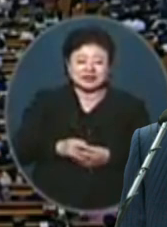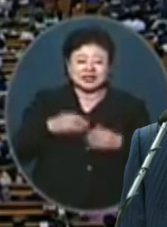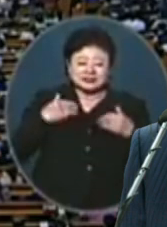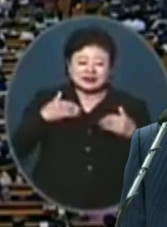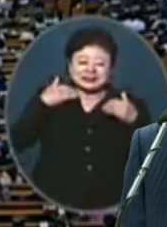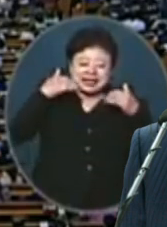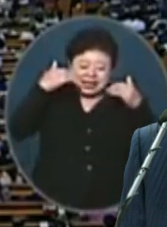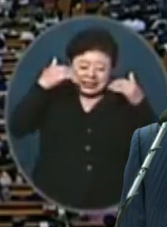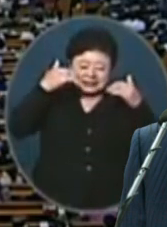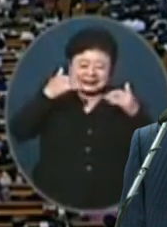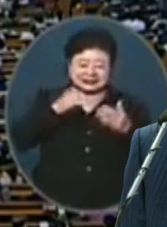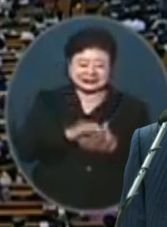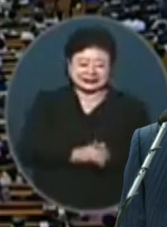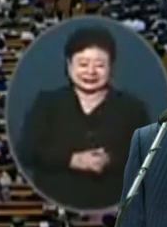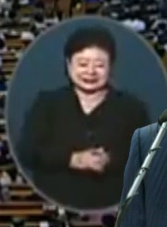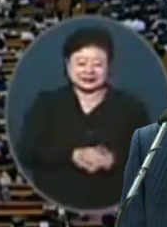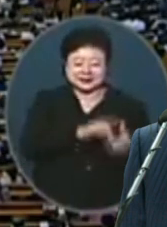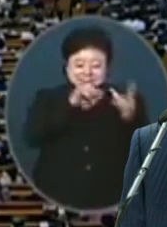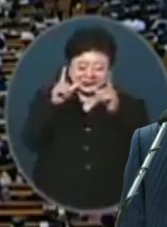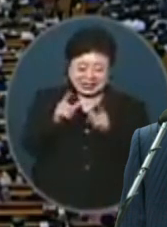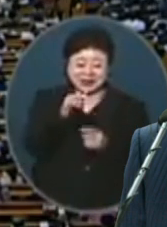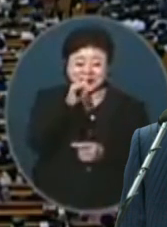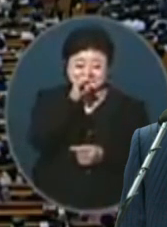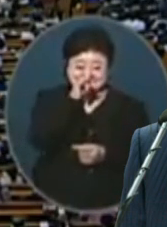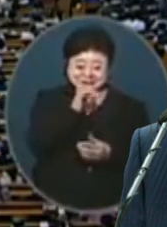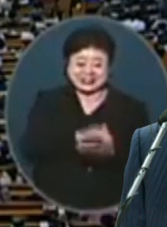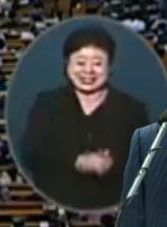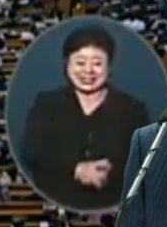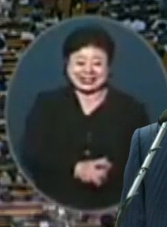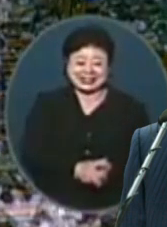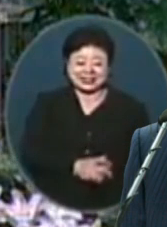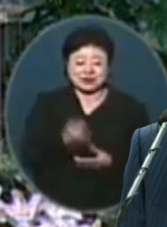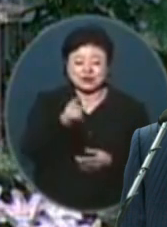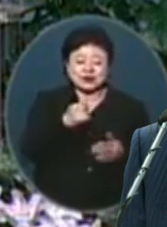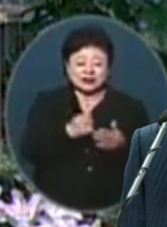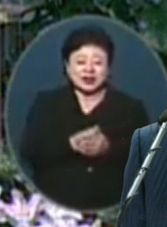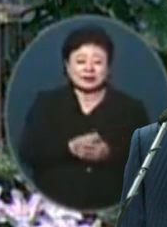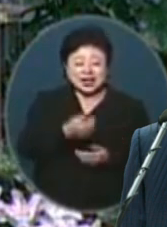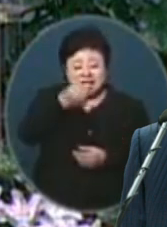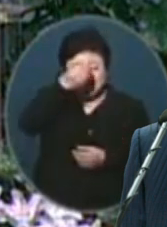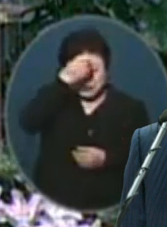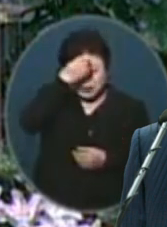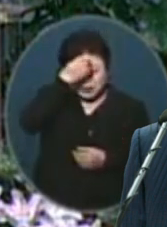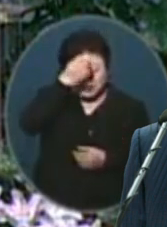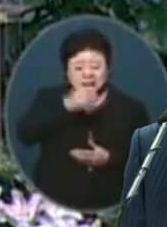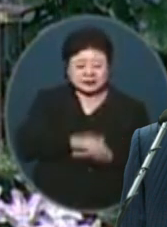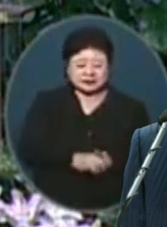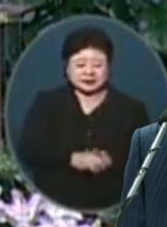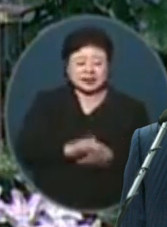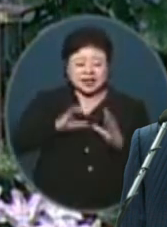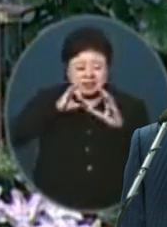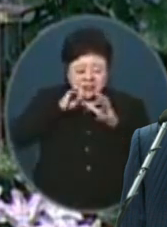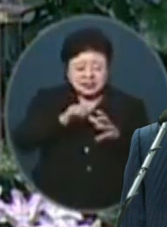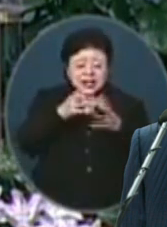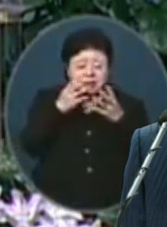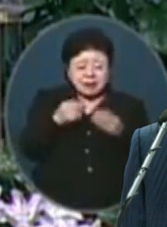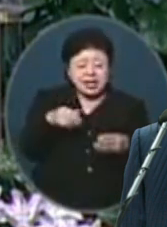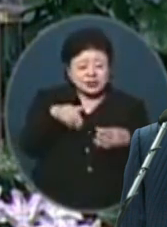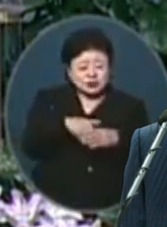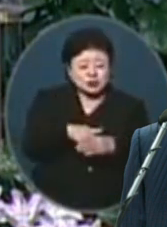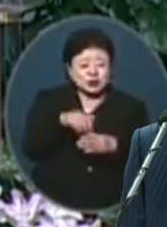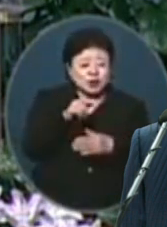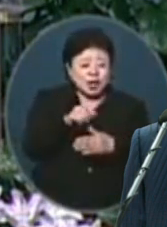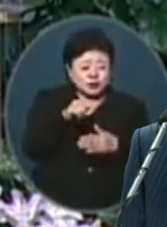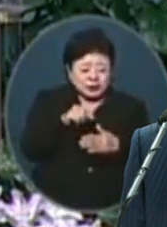성장하는 삶을 살고 있습니다. 무엇 때문에 기독교를 세상의 많은 종교들